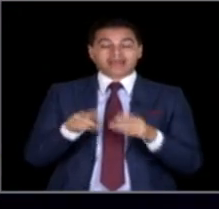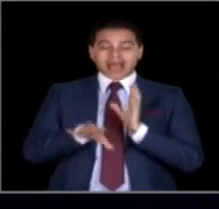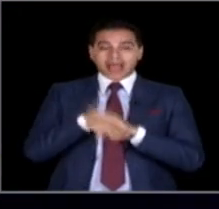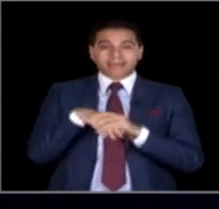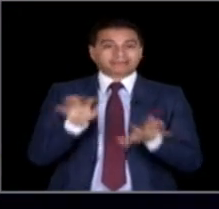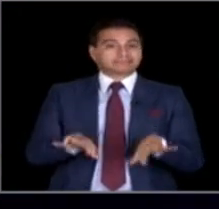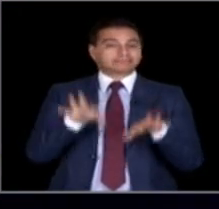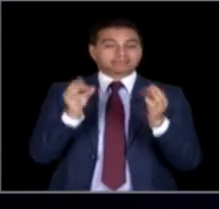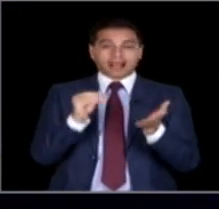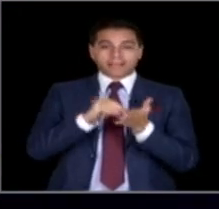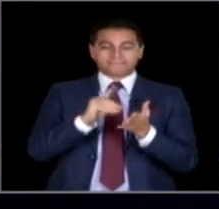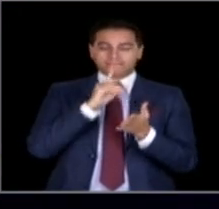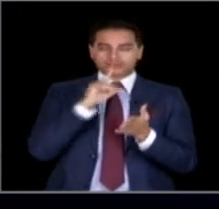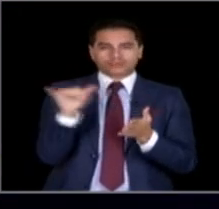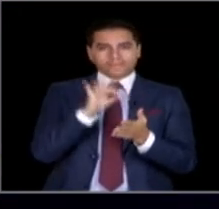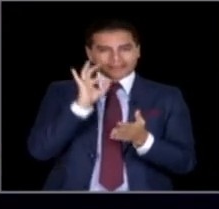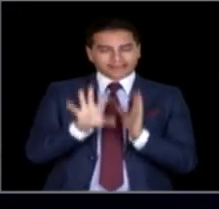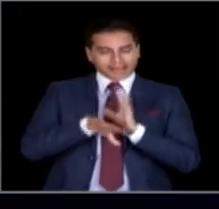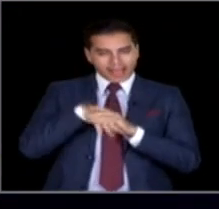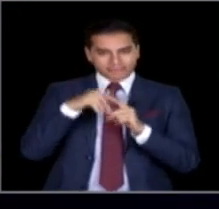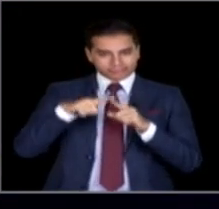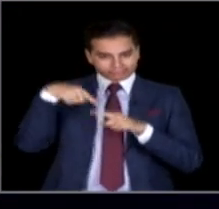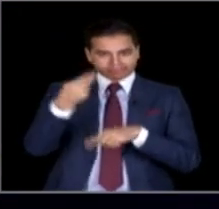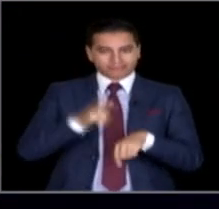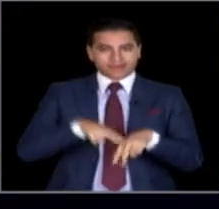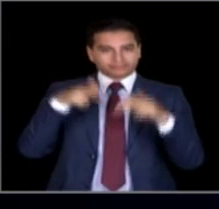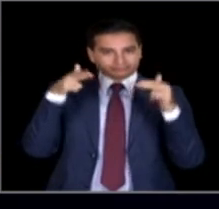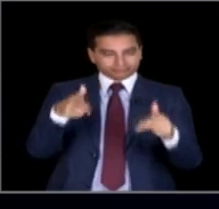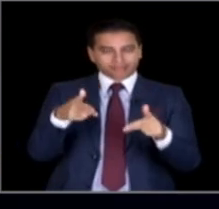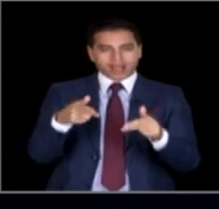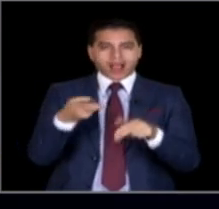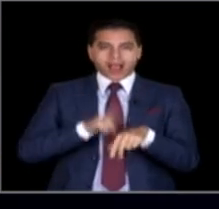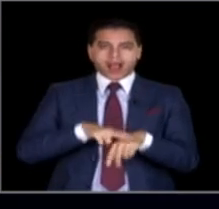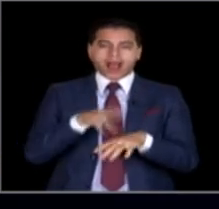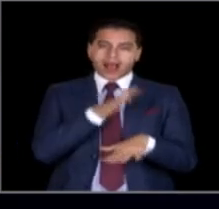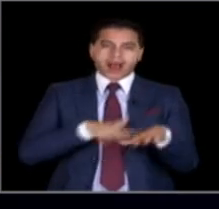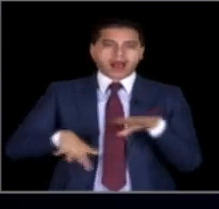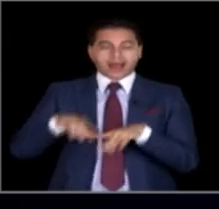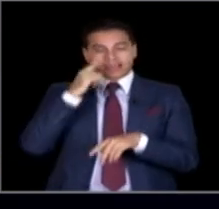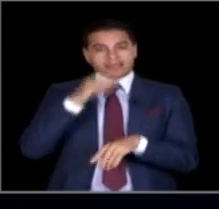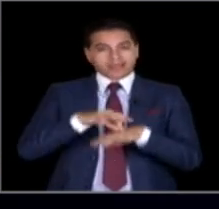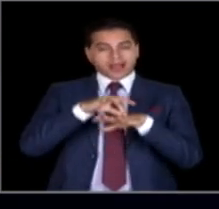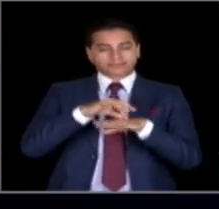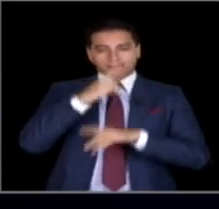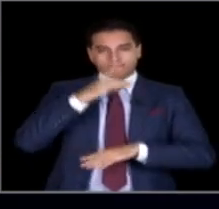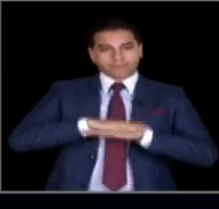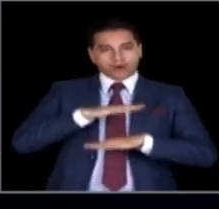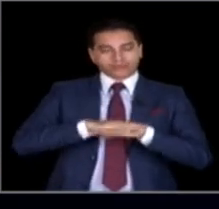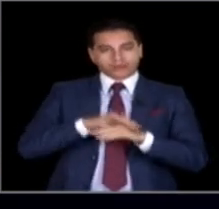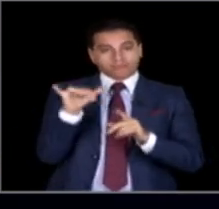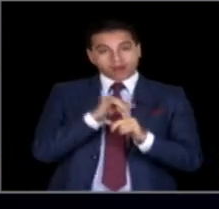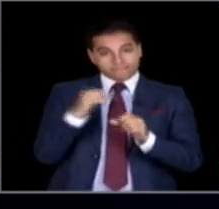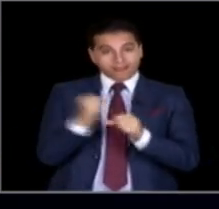بالدمج، ولكن كان ضروري جدا إننا نسلط الضوء مرة تانية على هذا الملف الإنساني